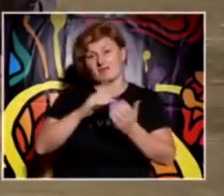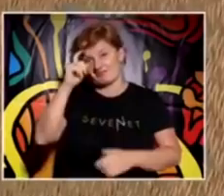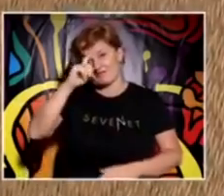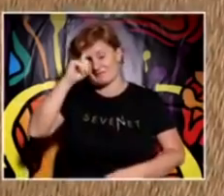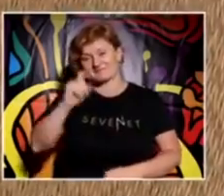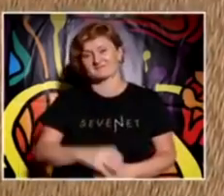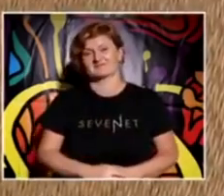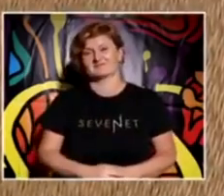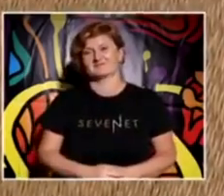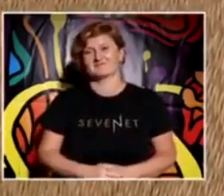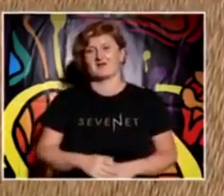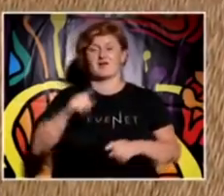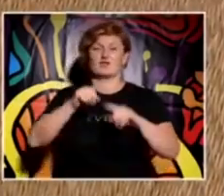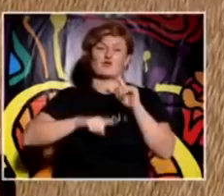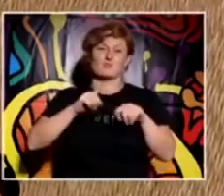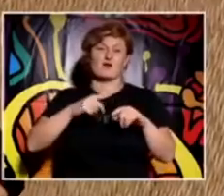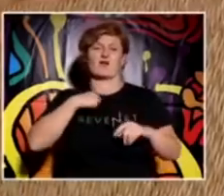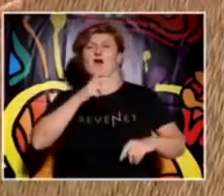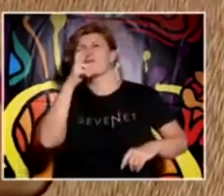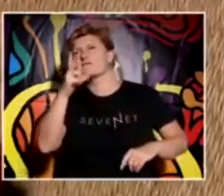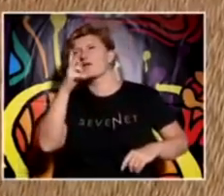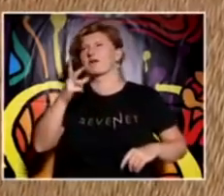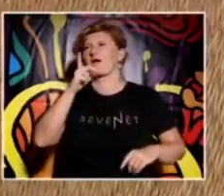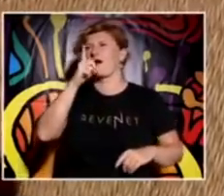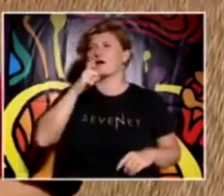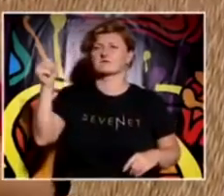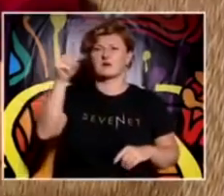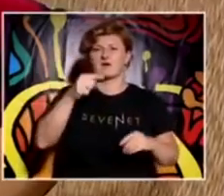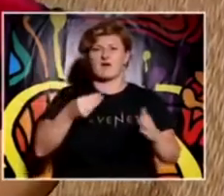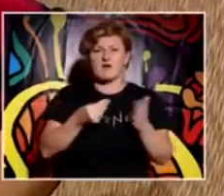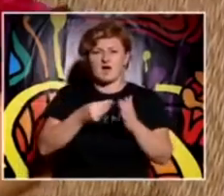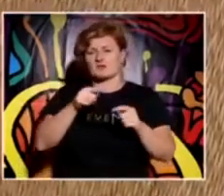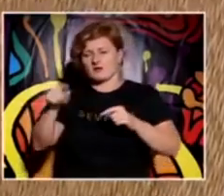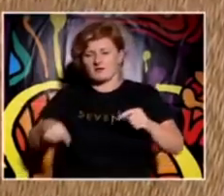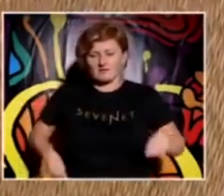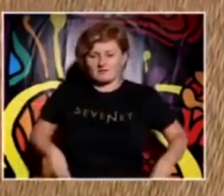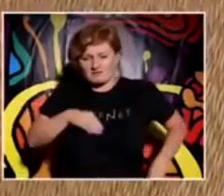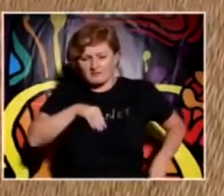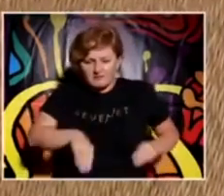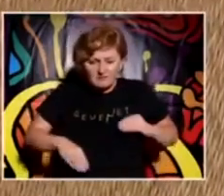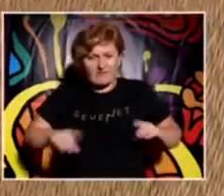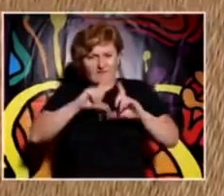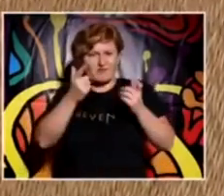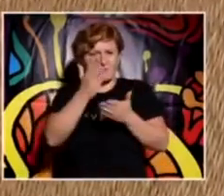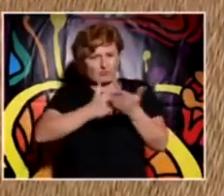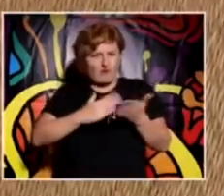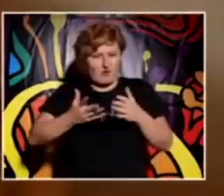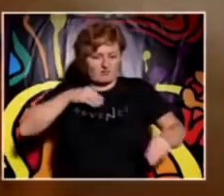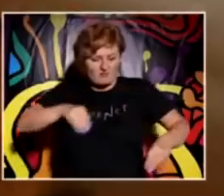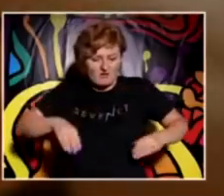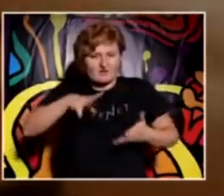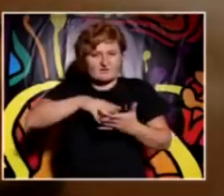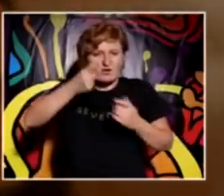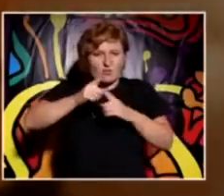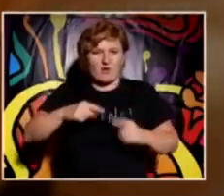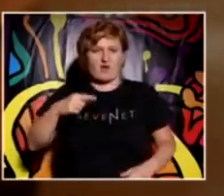normalnie jechałam Afryka, Azja, no to tak, jedna karta tu, druga tu, tam gotówka, tam ksero dowodu. No